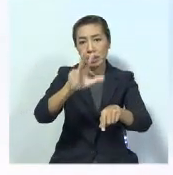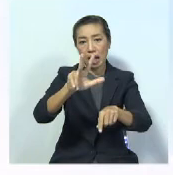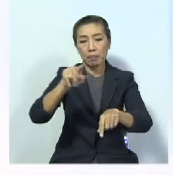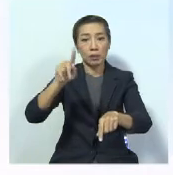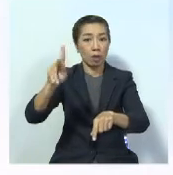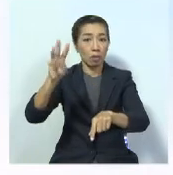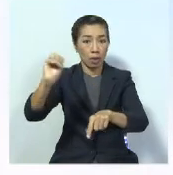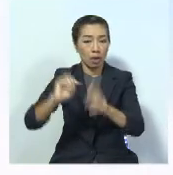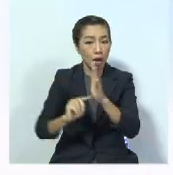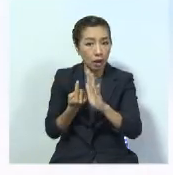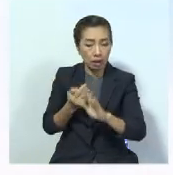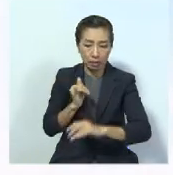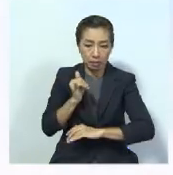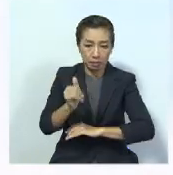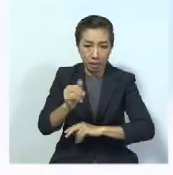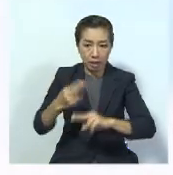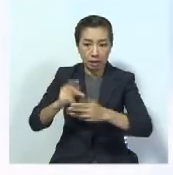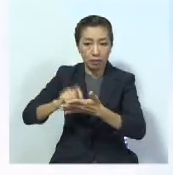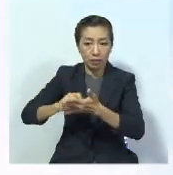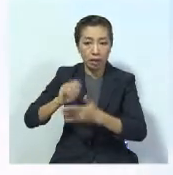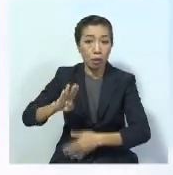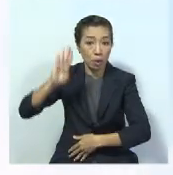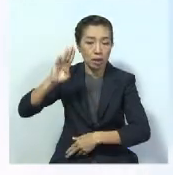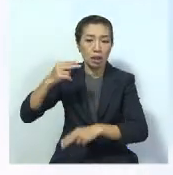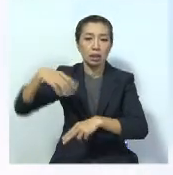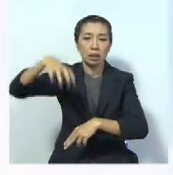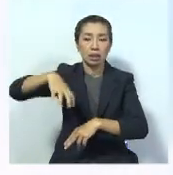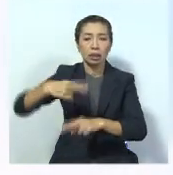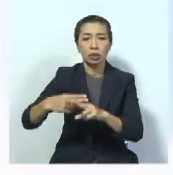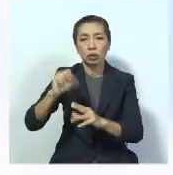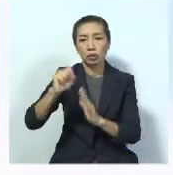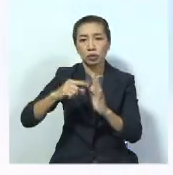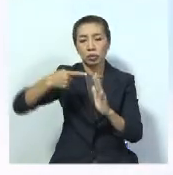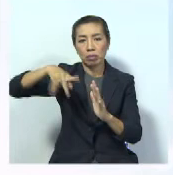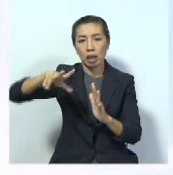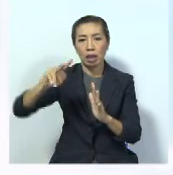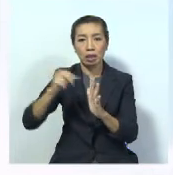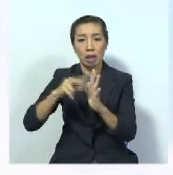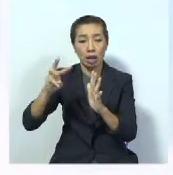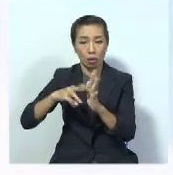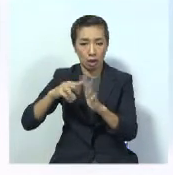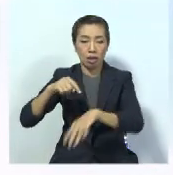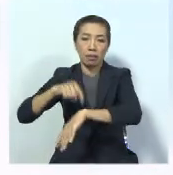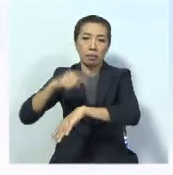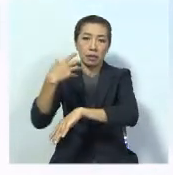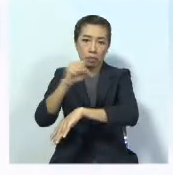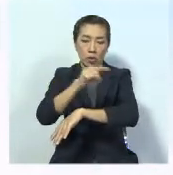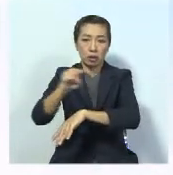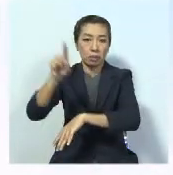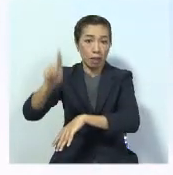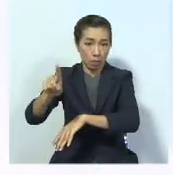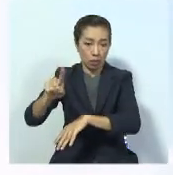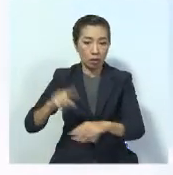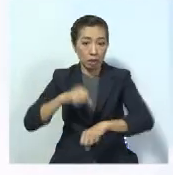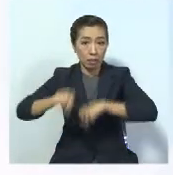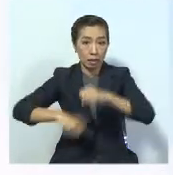ตรเริ่มลงทะเบียนรายงานตัวที่บริษัทสุภนาวานะคะเวลา 10:00 น.ถึง 13:00 น.เริ่มปั่นจักร